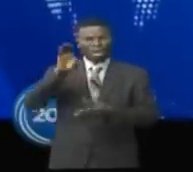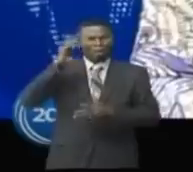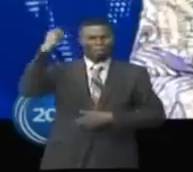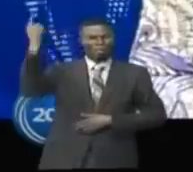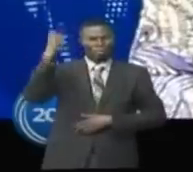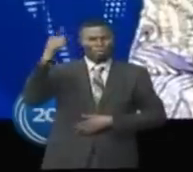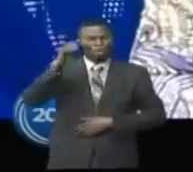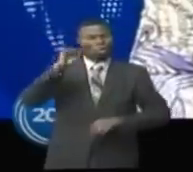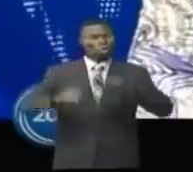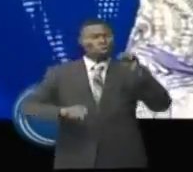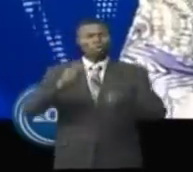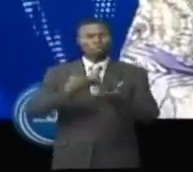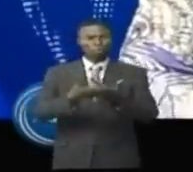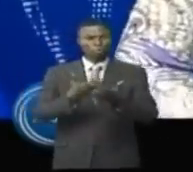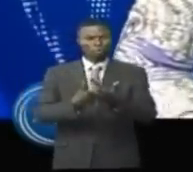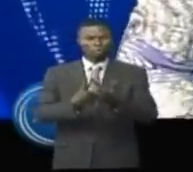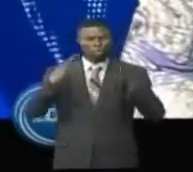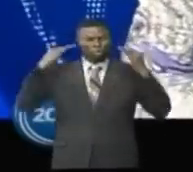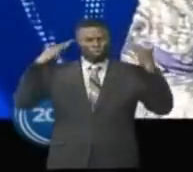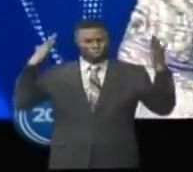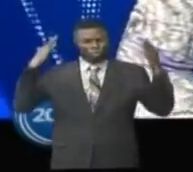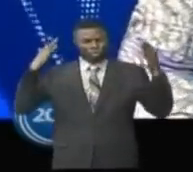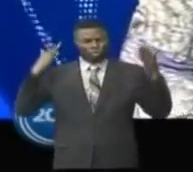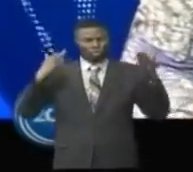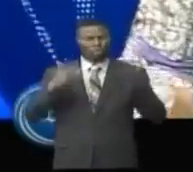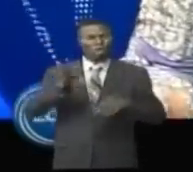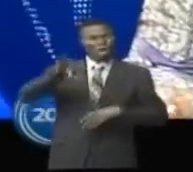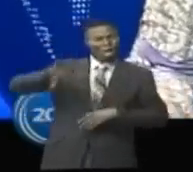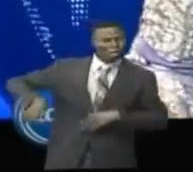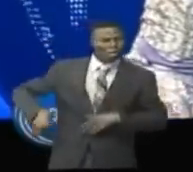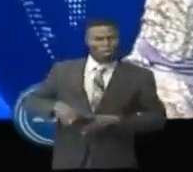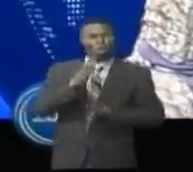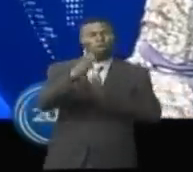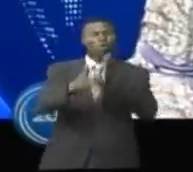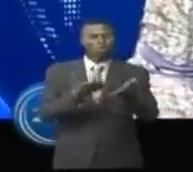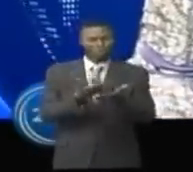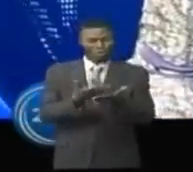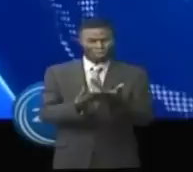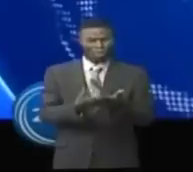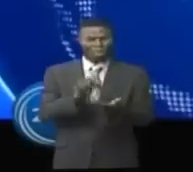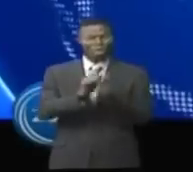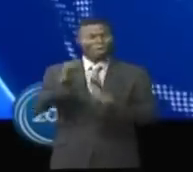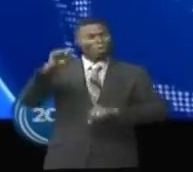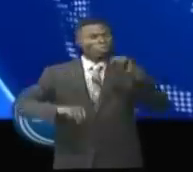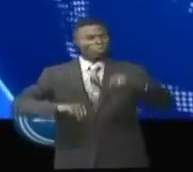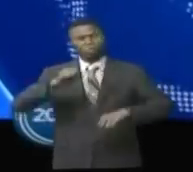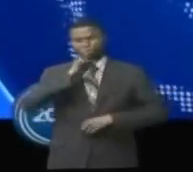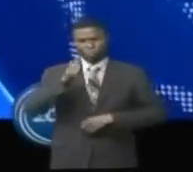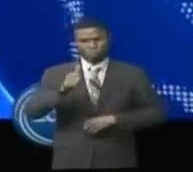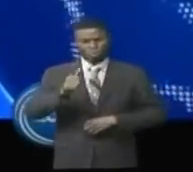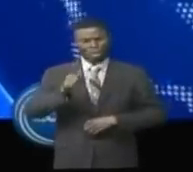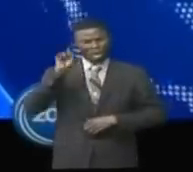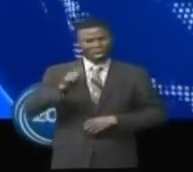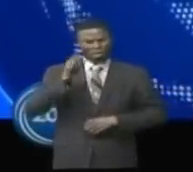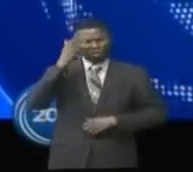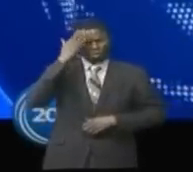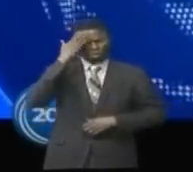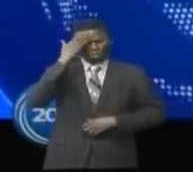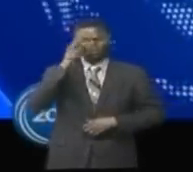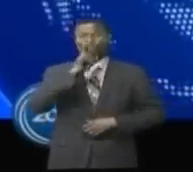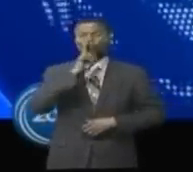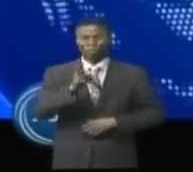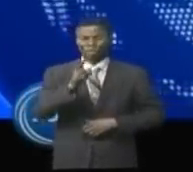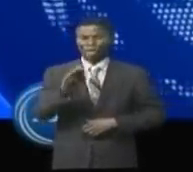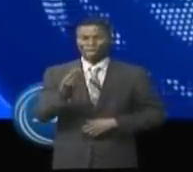des doutes. Y a-t-il eu des soupçons de corruption, de détournement? Non, il n'y avait pas de doute, mais elle voulait juste se rassurer que